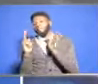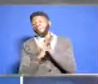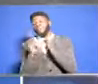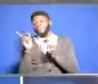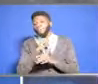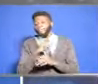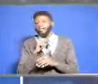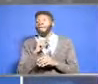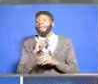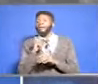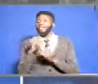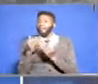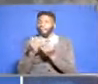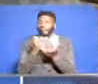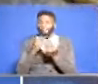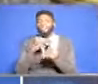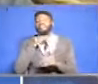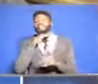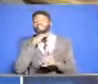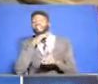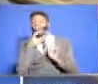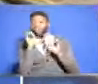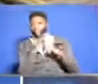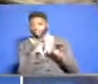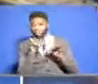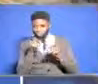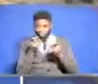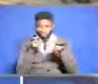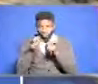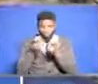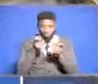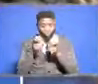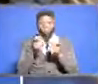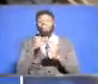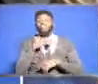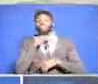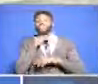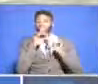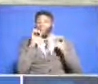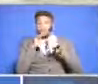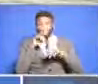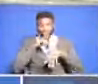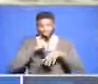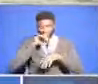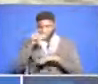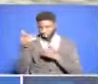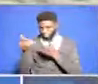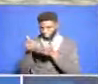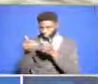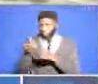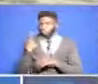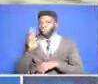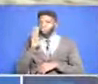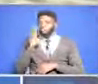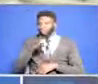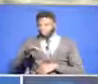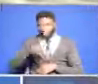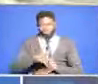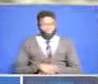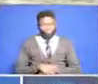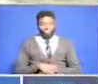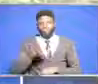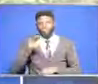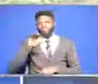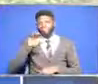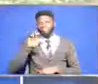unalenga kudhibiti usimamizi wa taka katika miji inayopakana na ziwa hilo. Waziri wa mazingira katika kaunti ya Migori, Rebecca